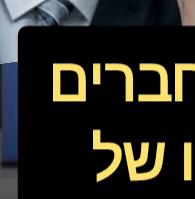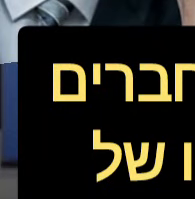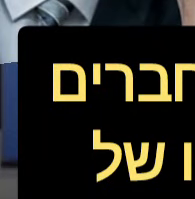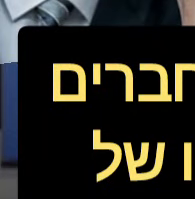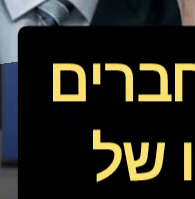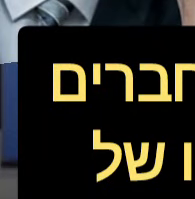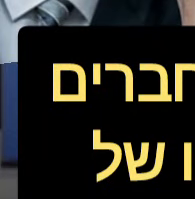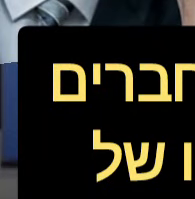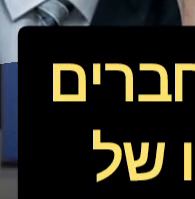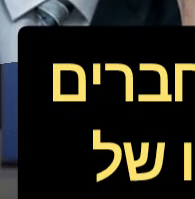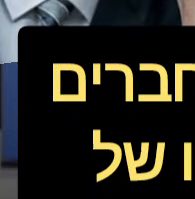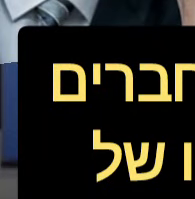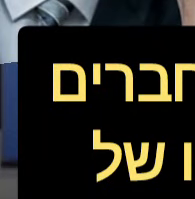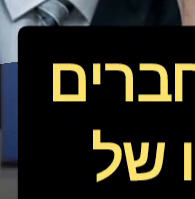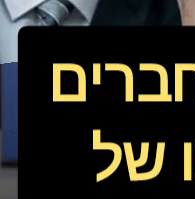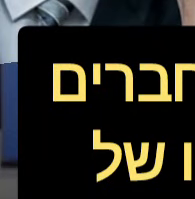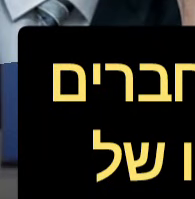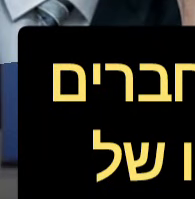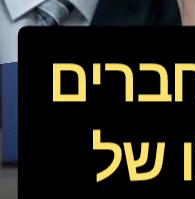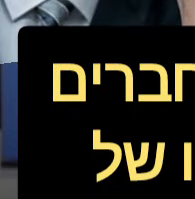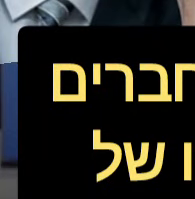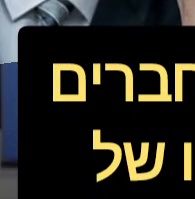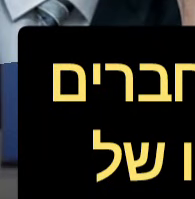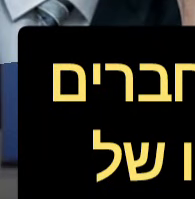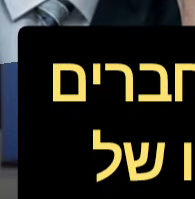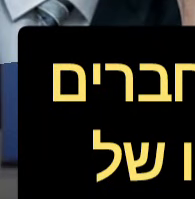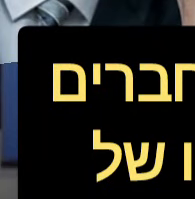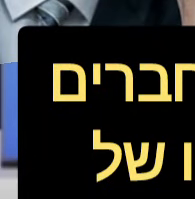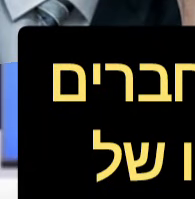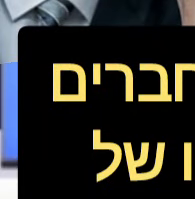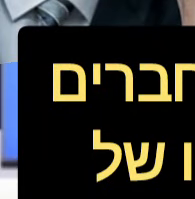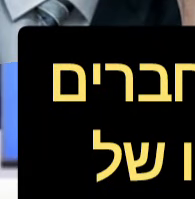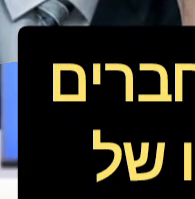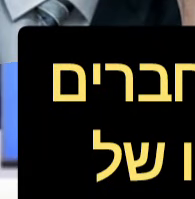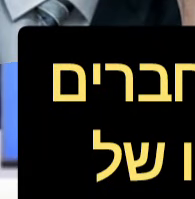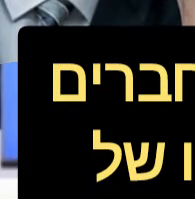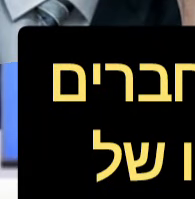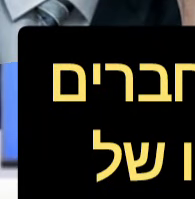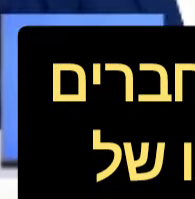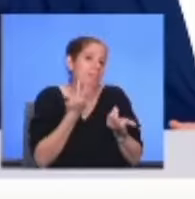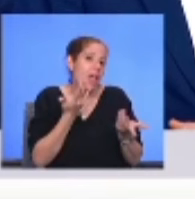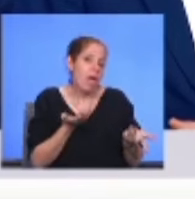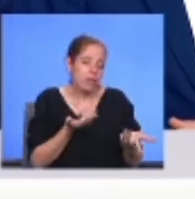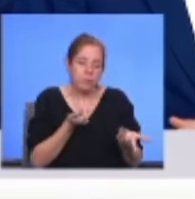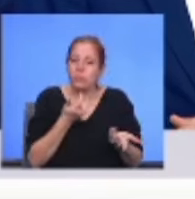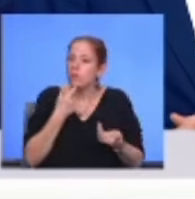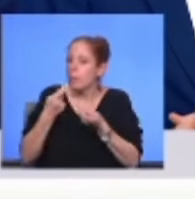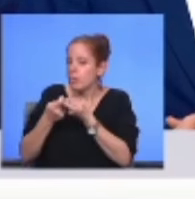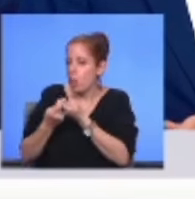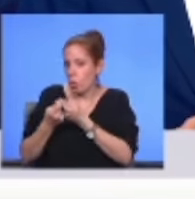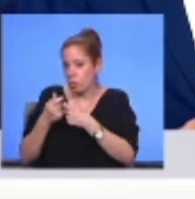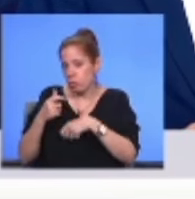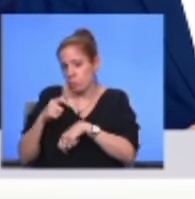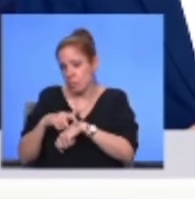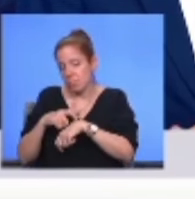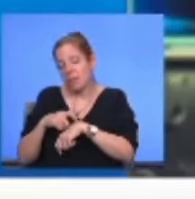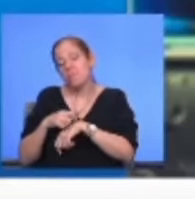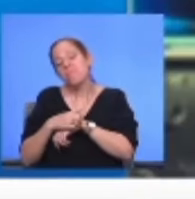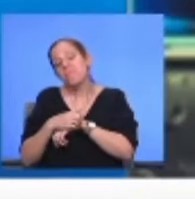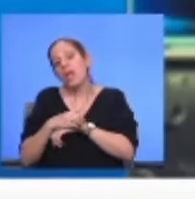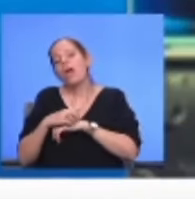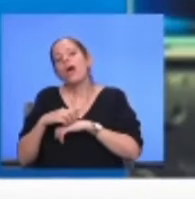צריך להיות רף כבד. הוא הציע להם גם מתווה שירות. תלוי מתי, אם מסתכלים. אז אתה אומר תלוי באיזו שעה. אני חושבת